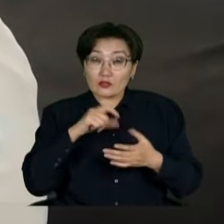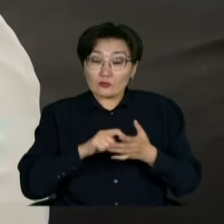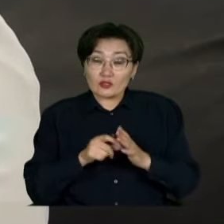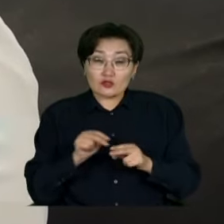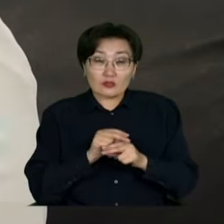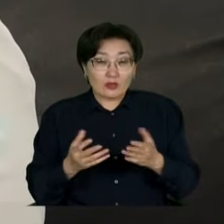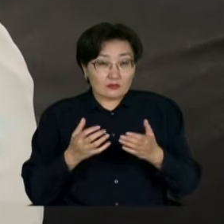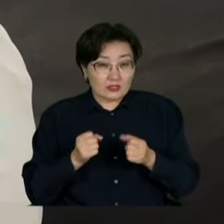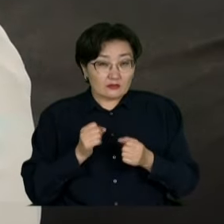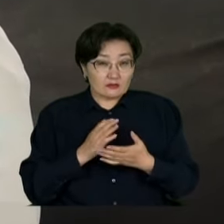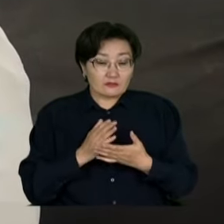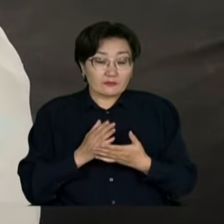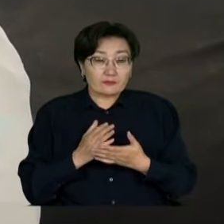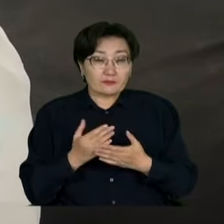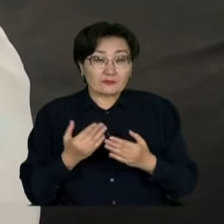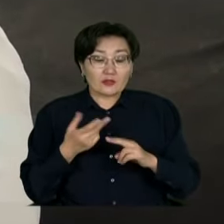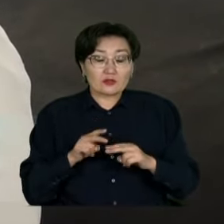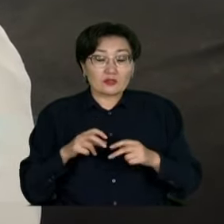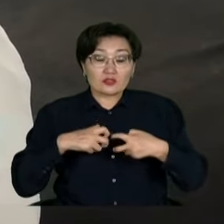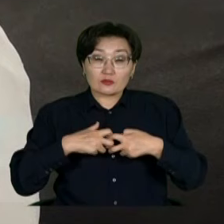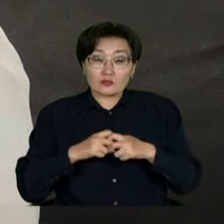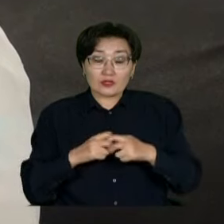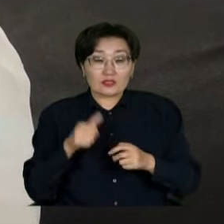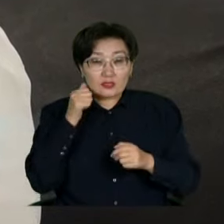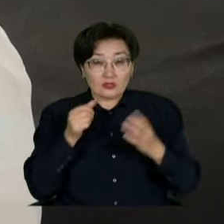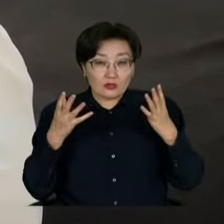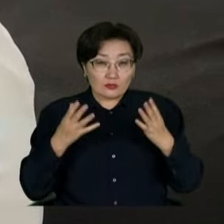емделіп жатыр. Бұйырса сол сан сүйегіне ертеңгі күні